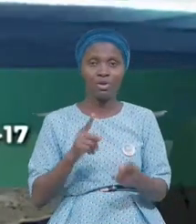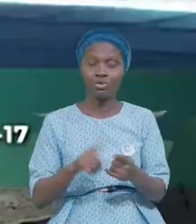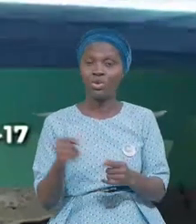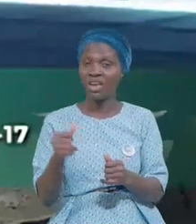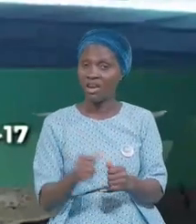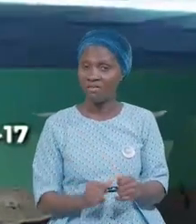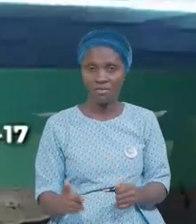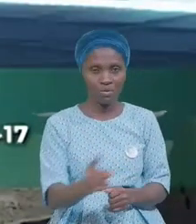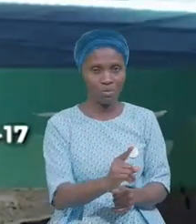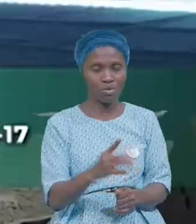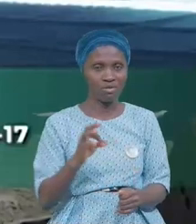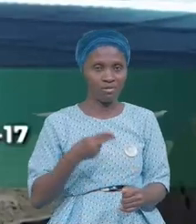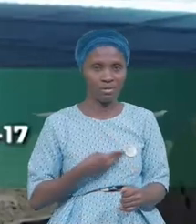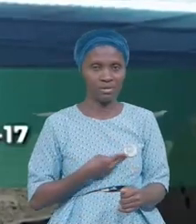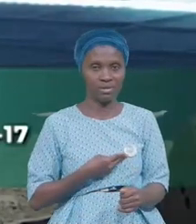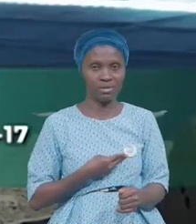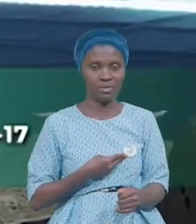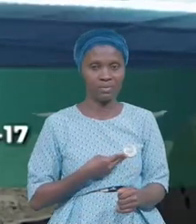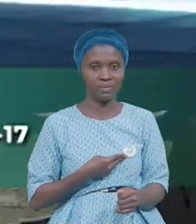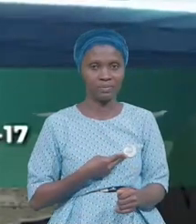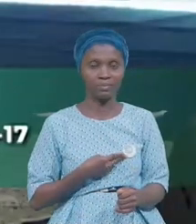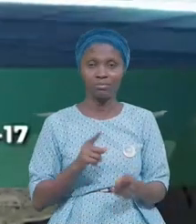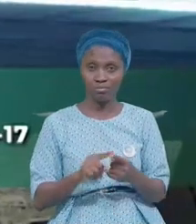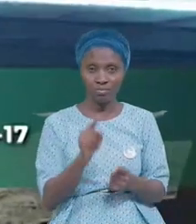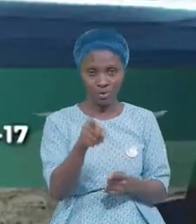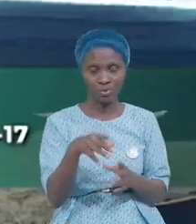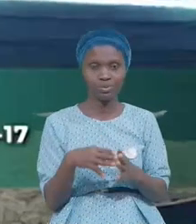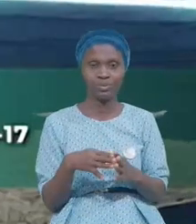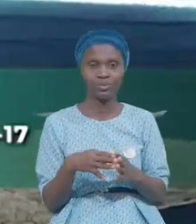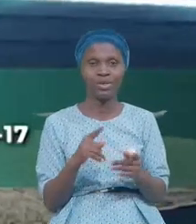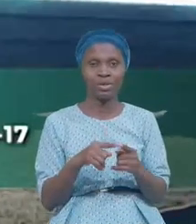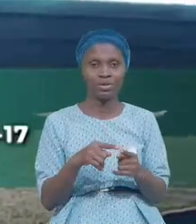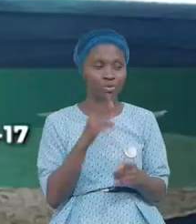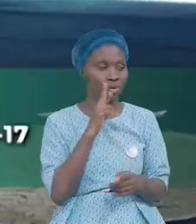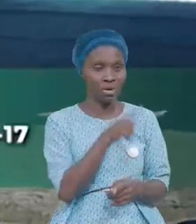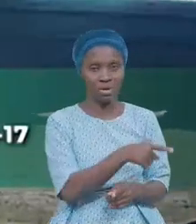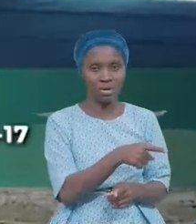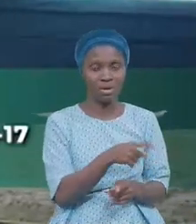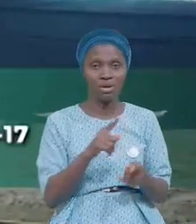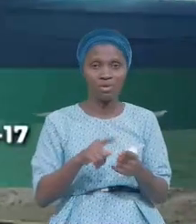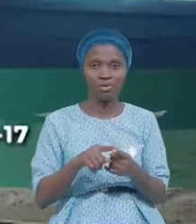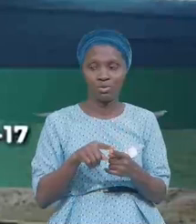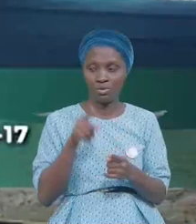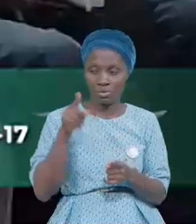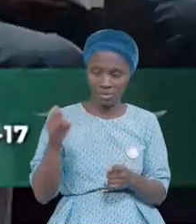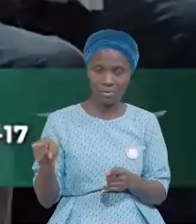de nous, pour toi, pour elle, pour lui,